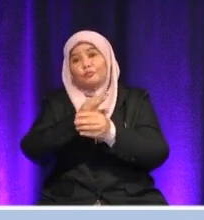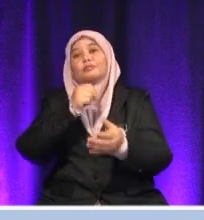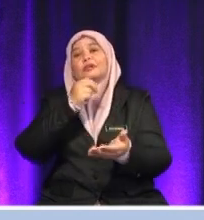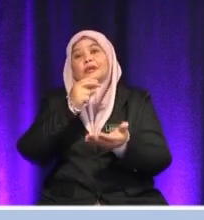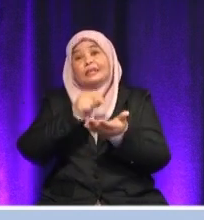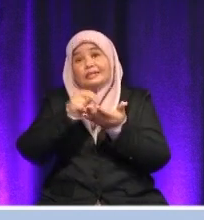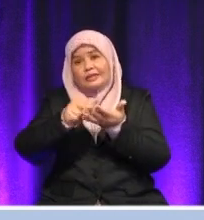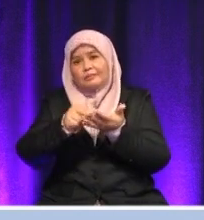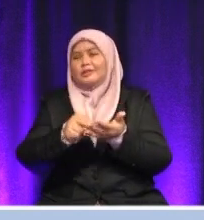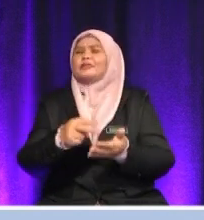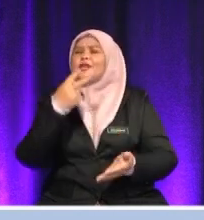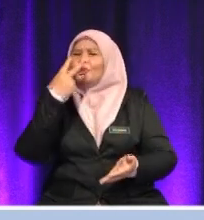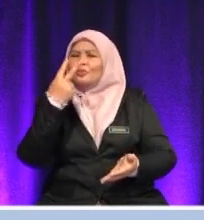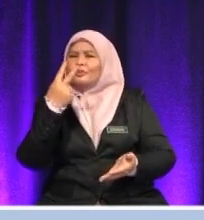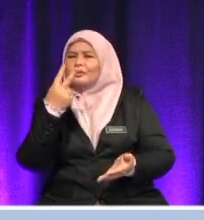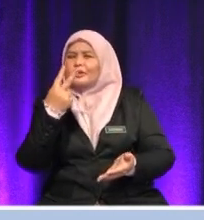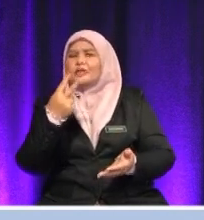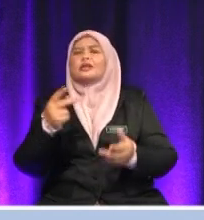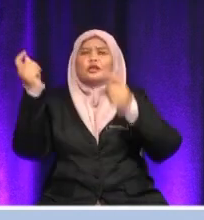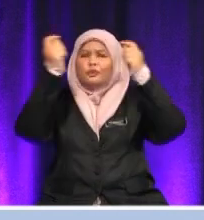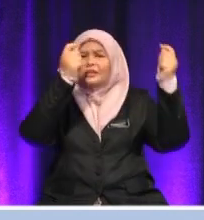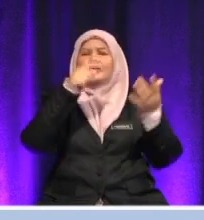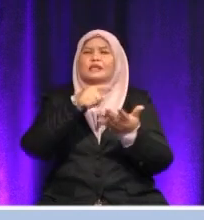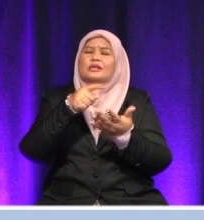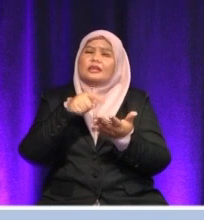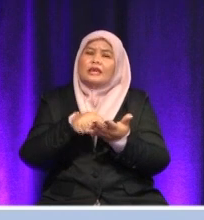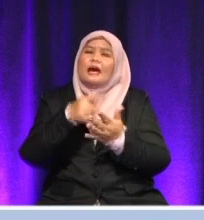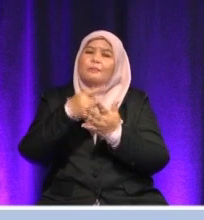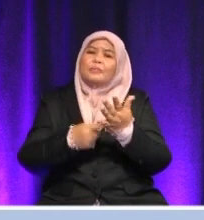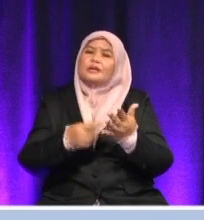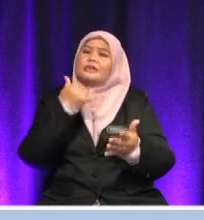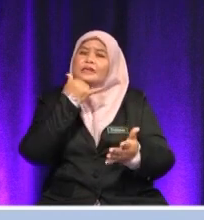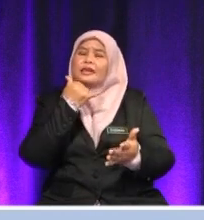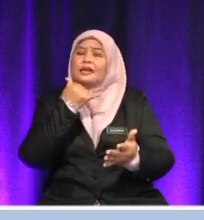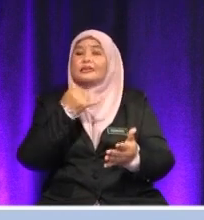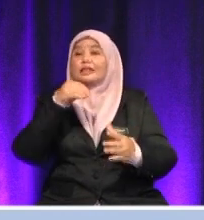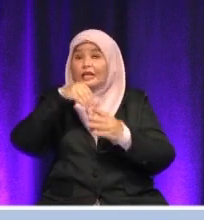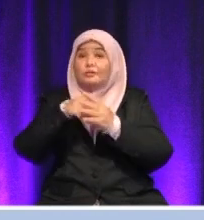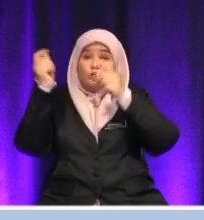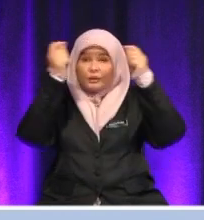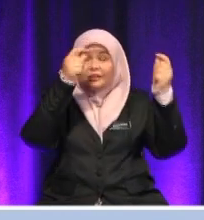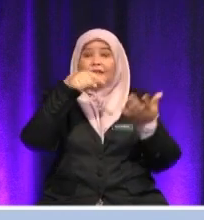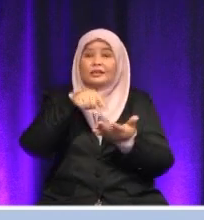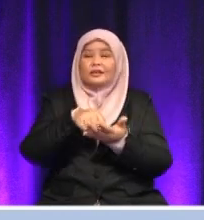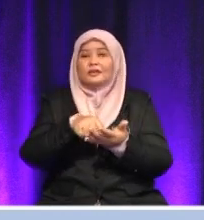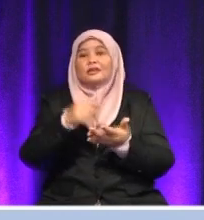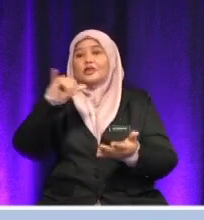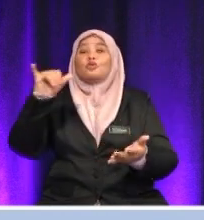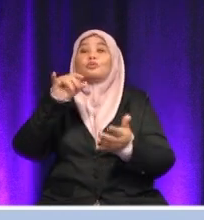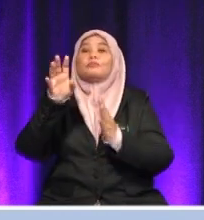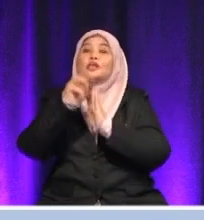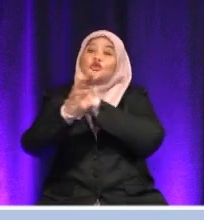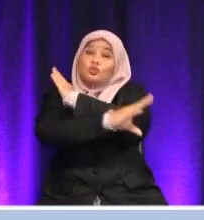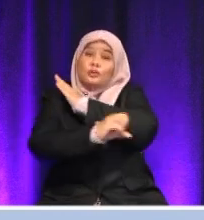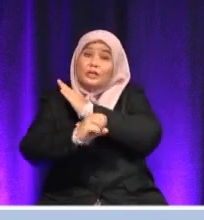dan juga semua murid-murid tengok situasi ini, apakah kesalahan yang ada dalam situasi ini? Iaitu mencuri